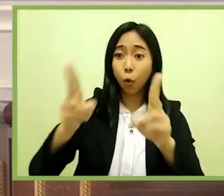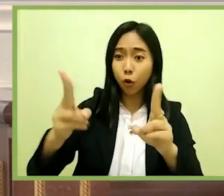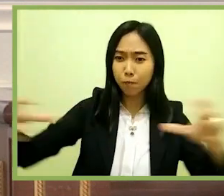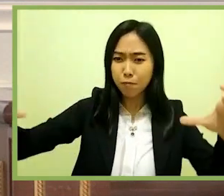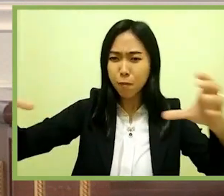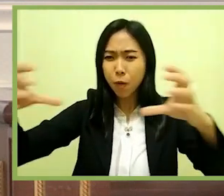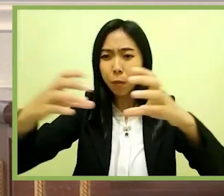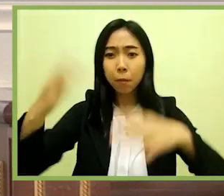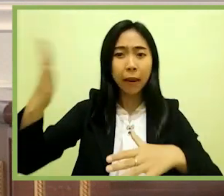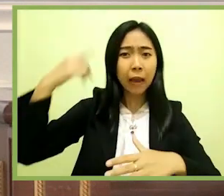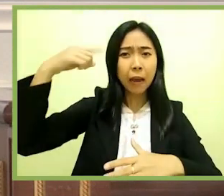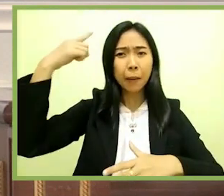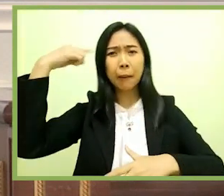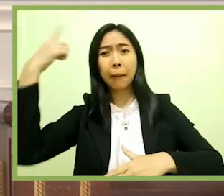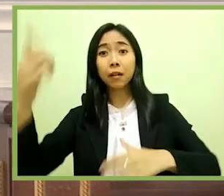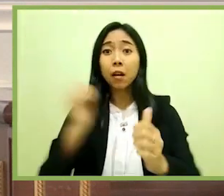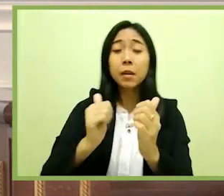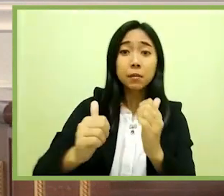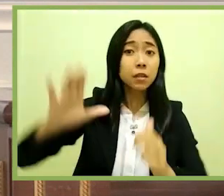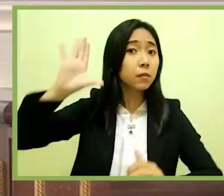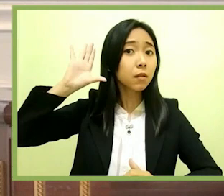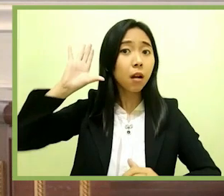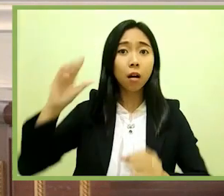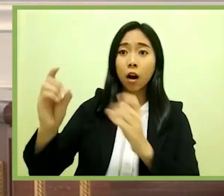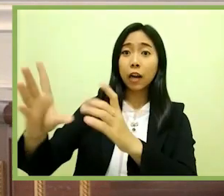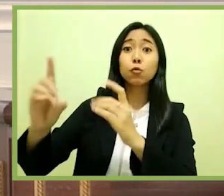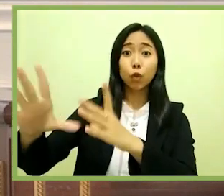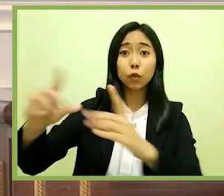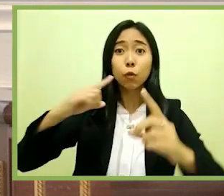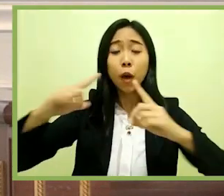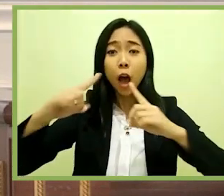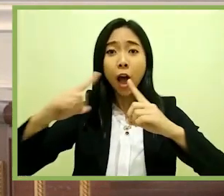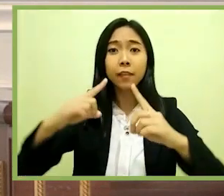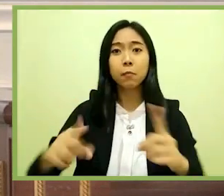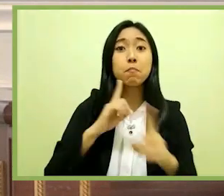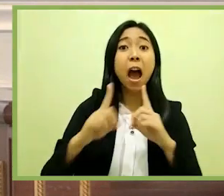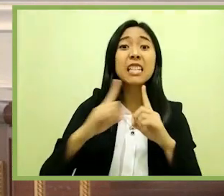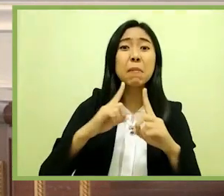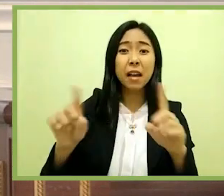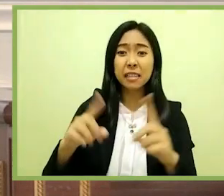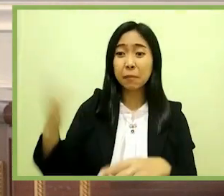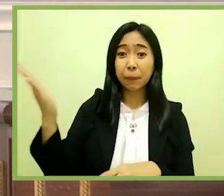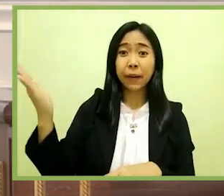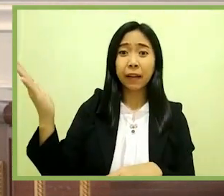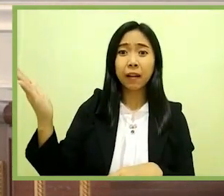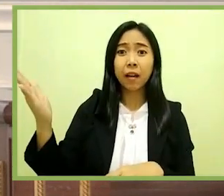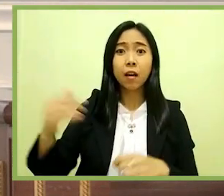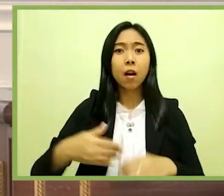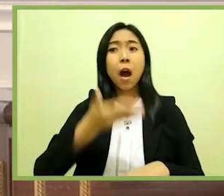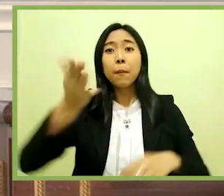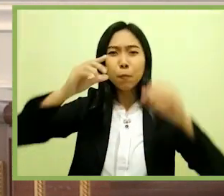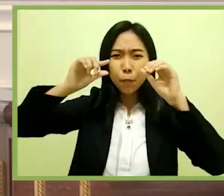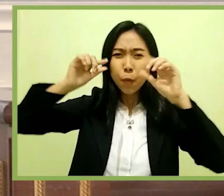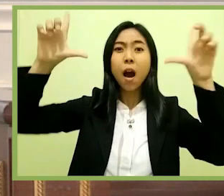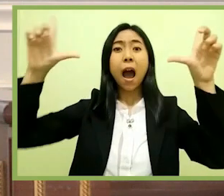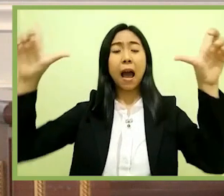bingung karena mereka masing-masing mendengar rasul-rasul itu berkata-kata dalam bahasa mereka sendiri. Mereka semua tercengang-cengang dan